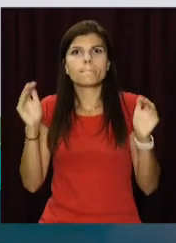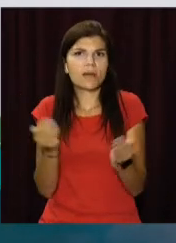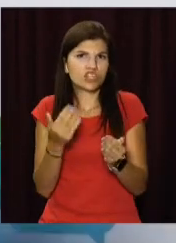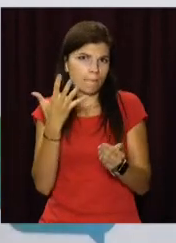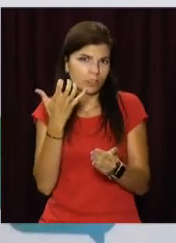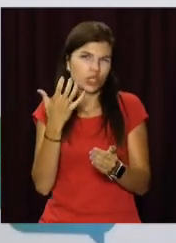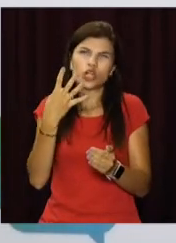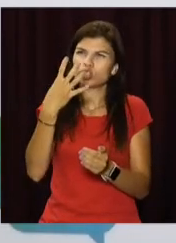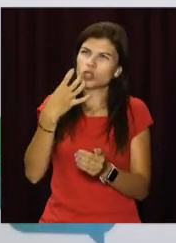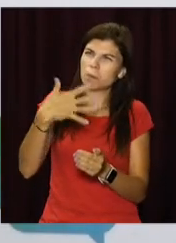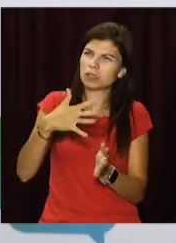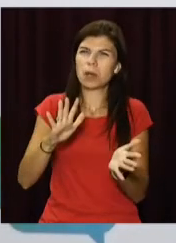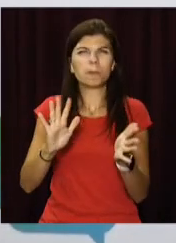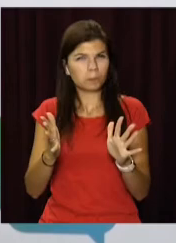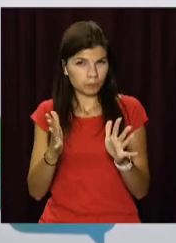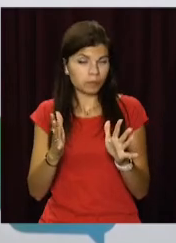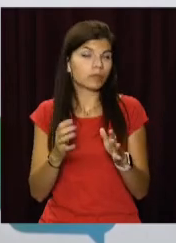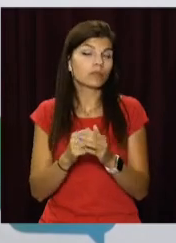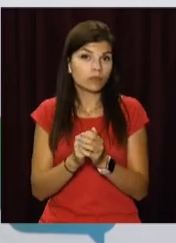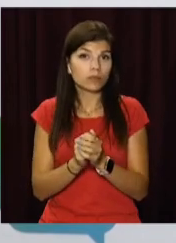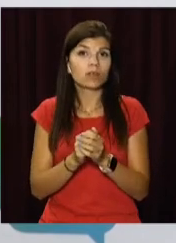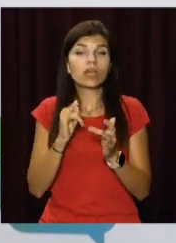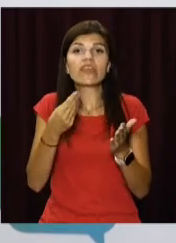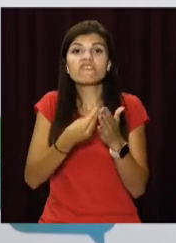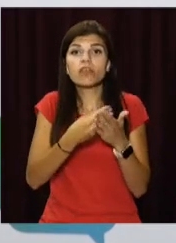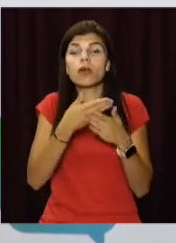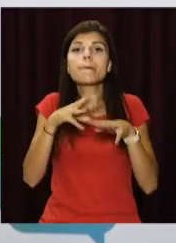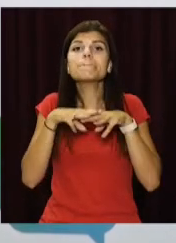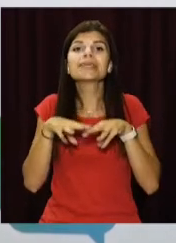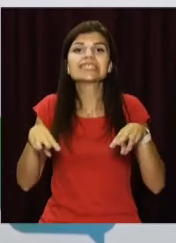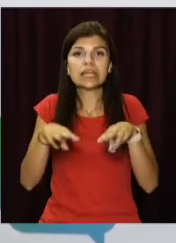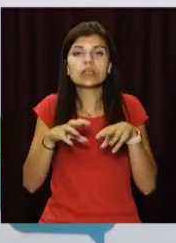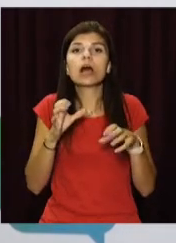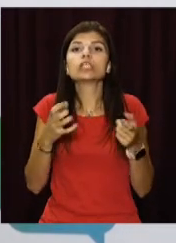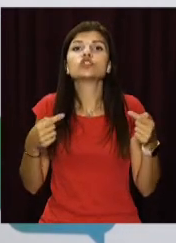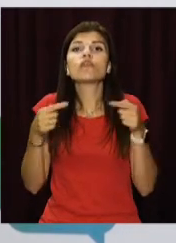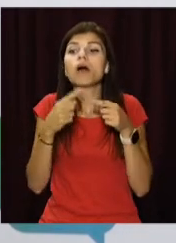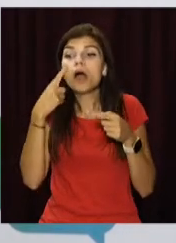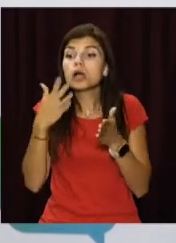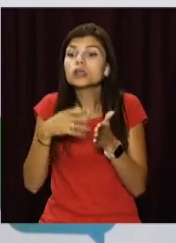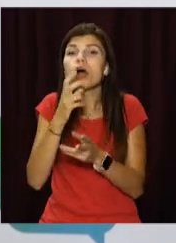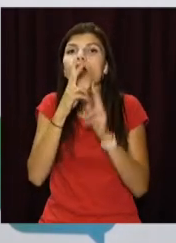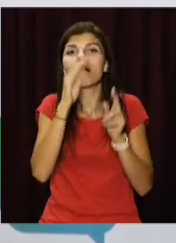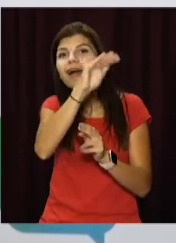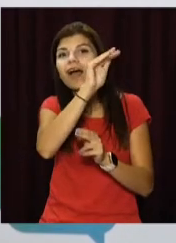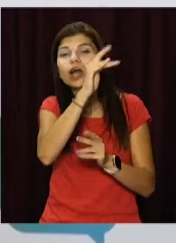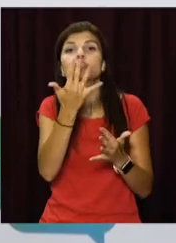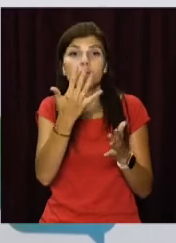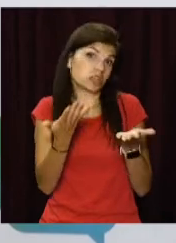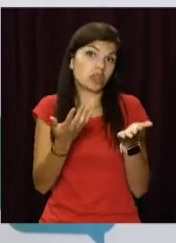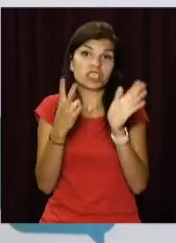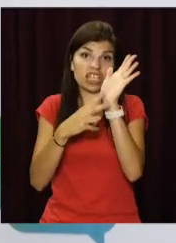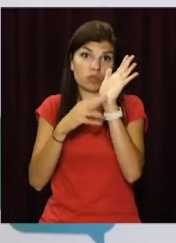500, 450 десь. І профінансувало міністерство, згідно кількості заяв, 70%.